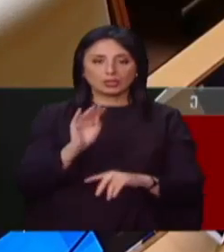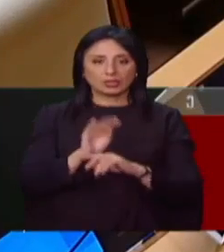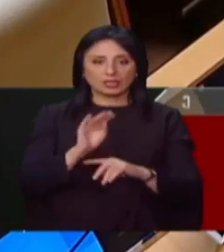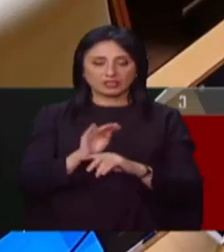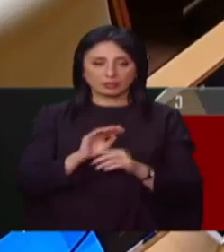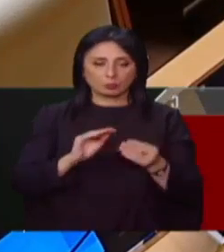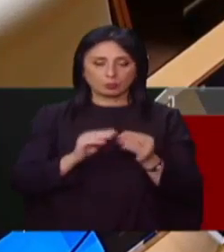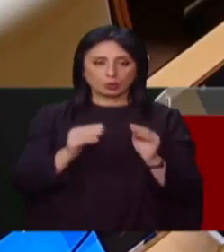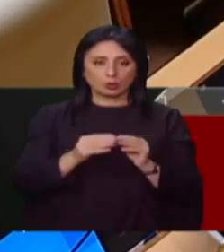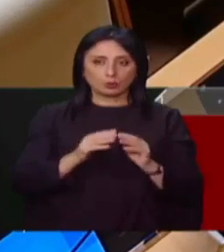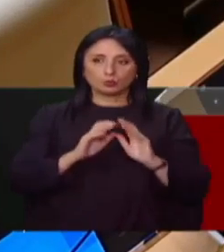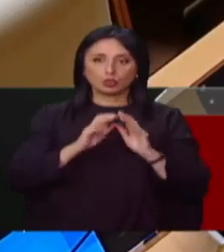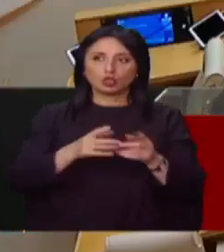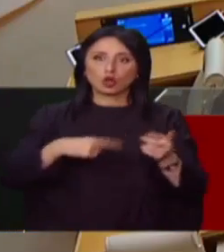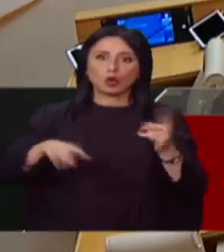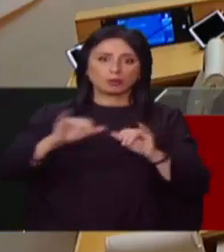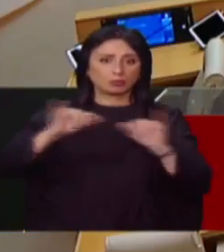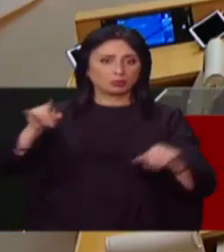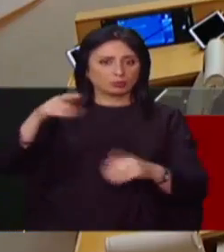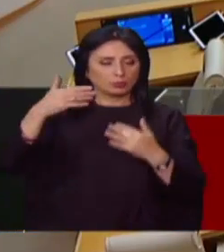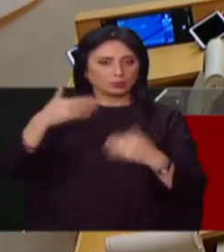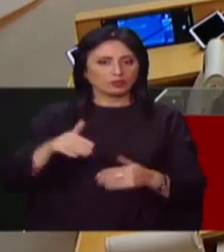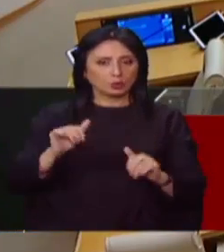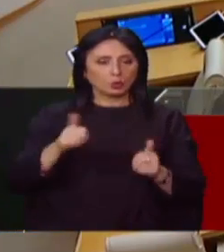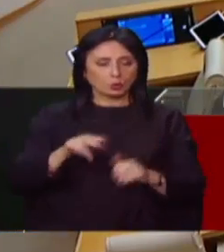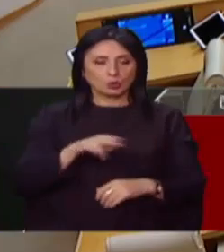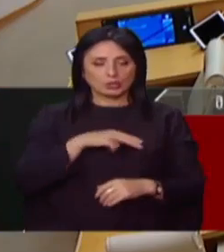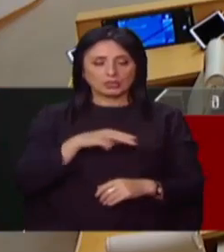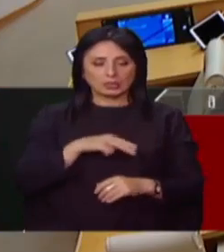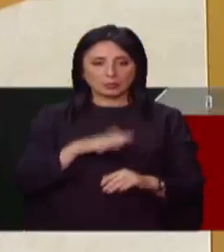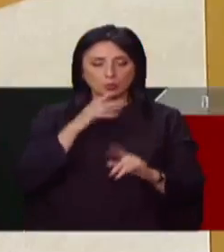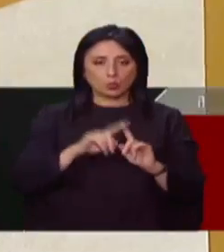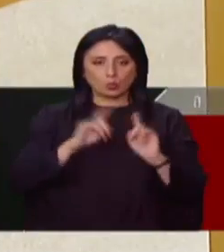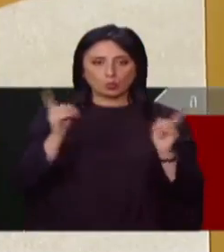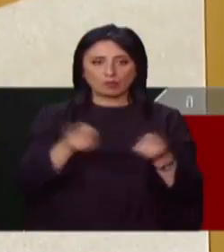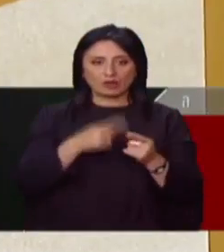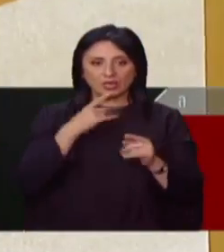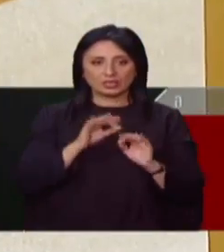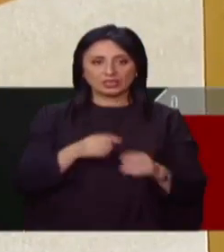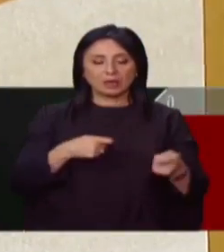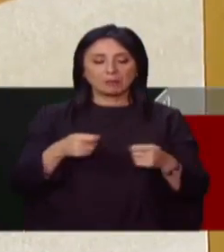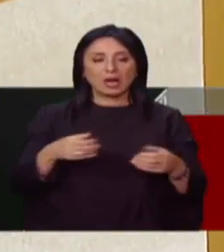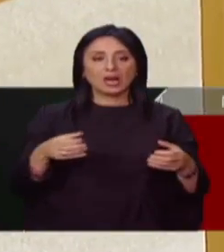და პრობლემის მსოფლიო მასშტაბზე მიუთითებს. როგორც საპარლამენტო უმრავლესობაში აცხადებენ